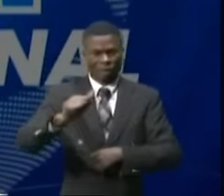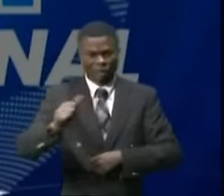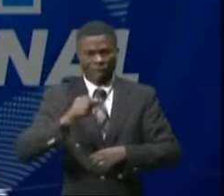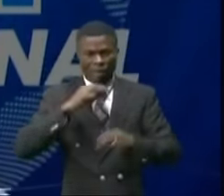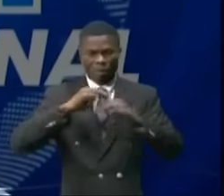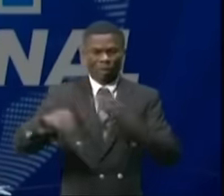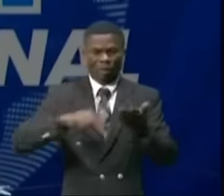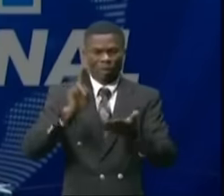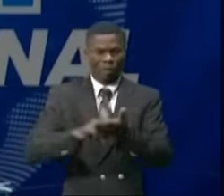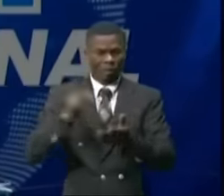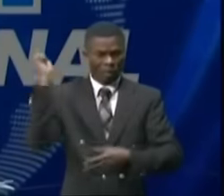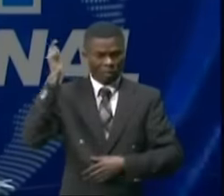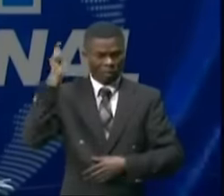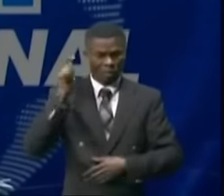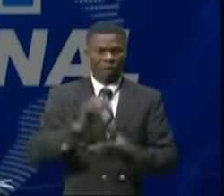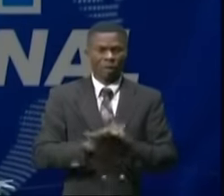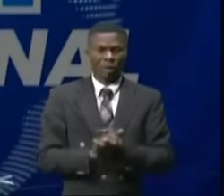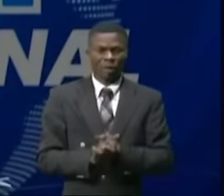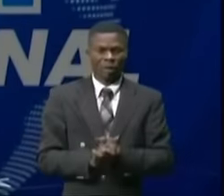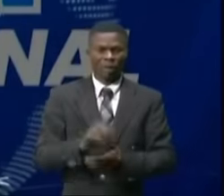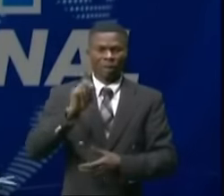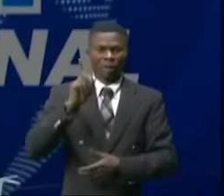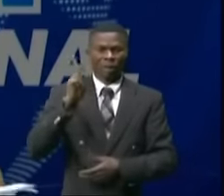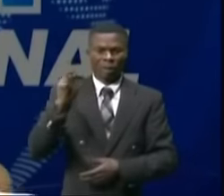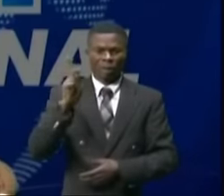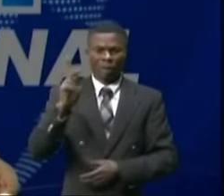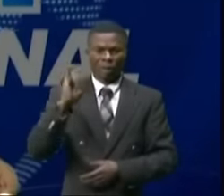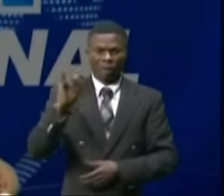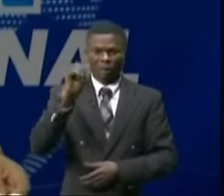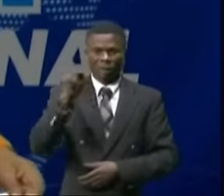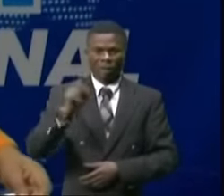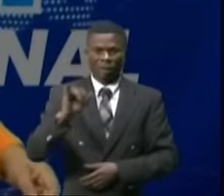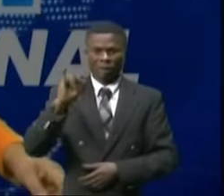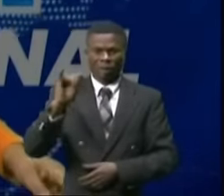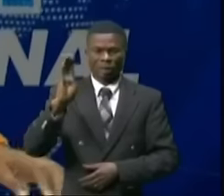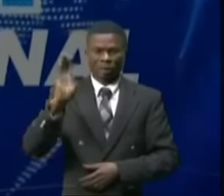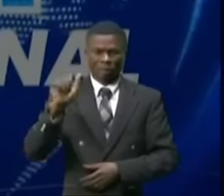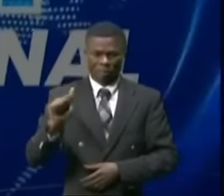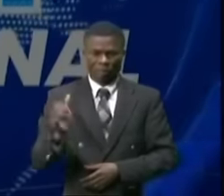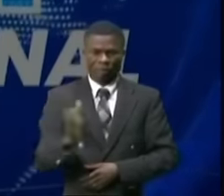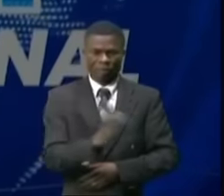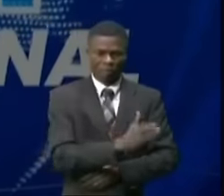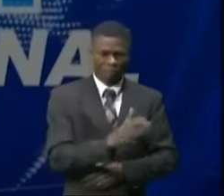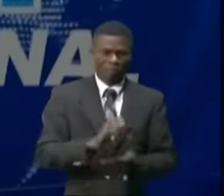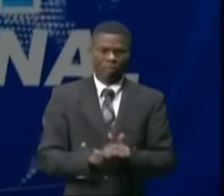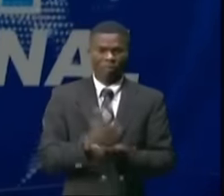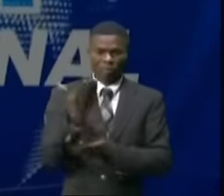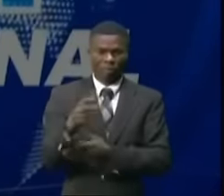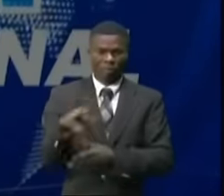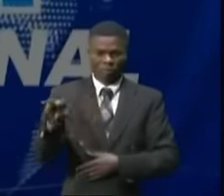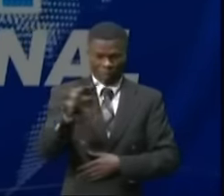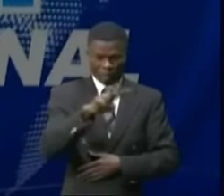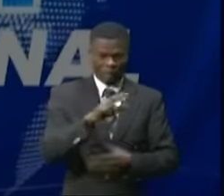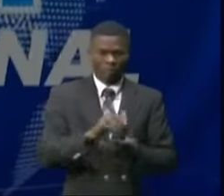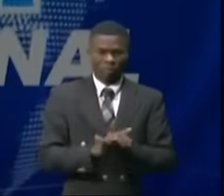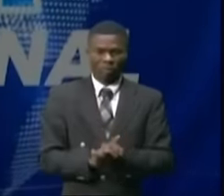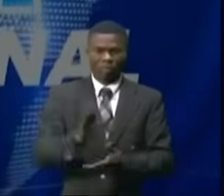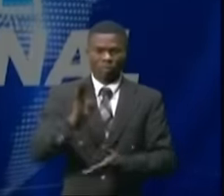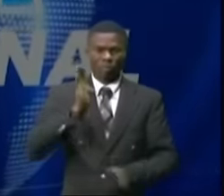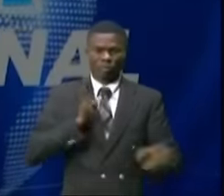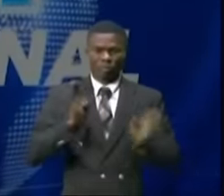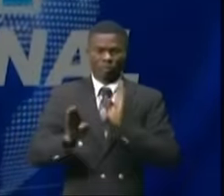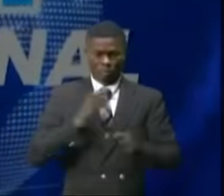est signé professeur Godefroy Kiziba, directeur général de l'ANADEC. Je vous emmène maintenant à Bounia